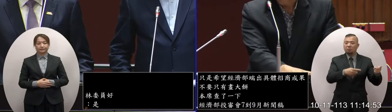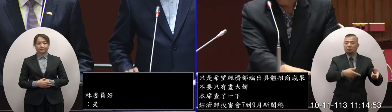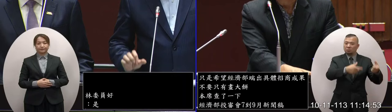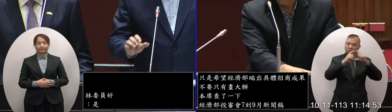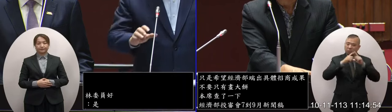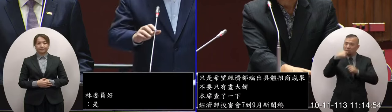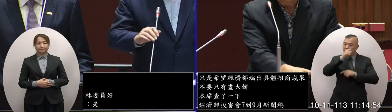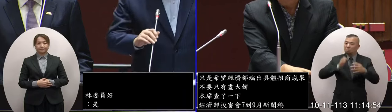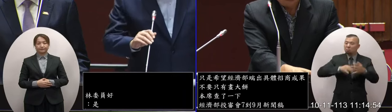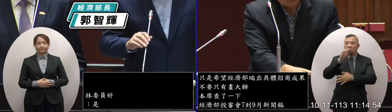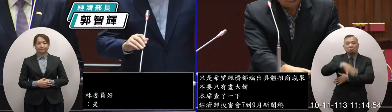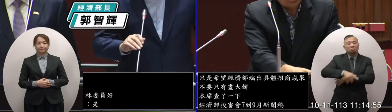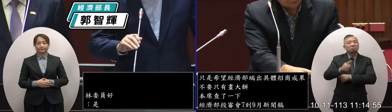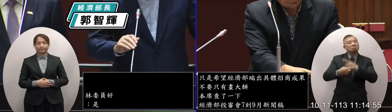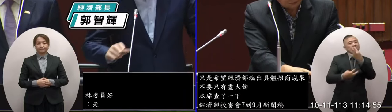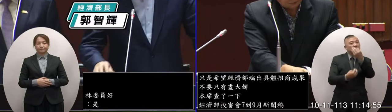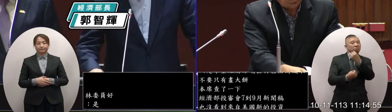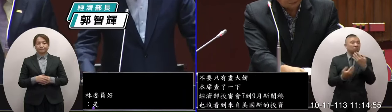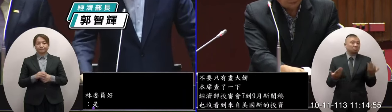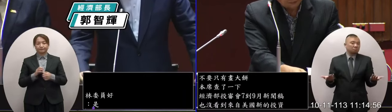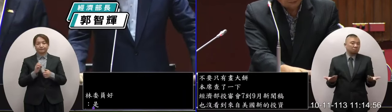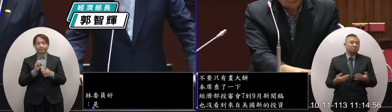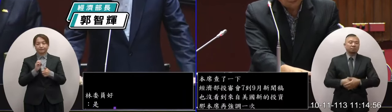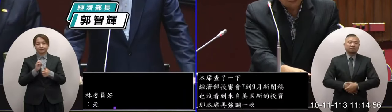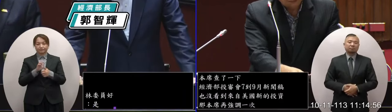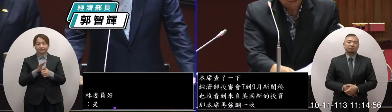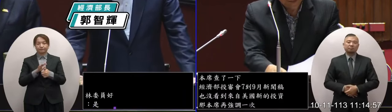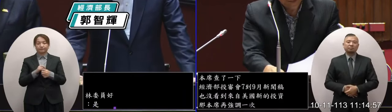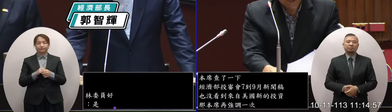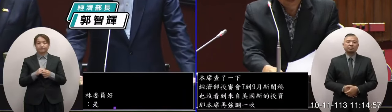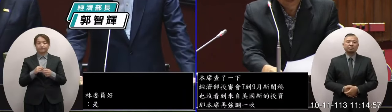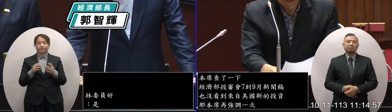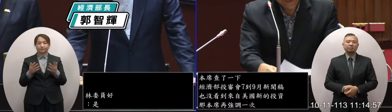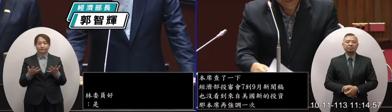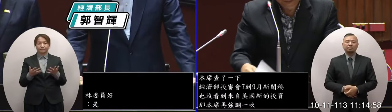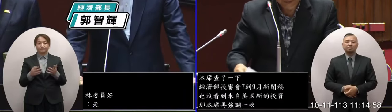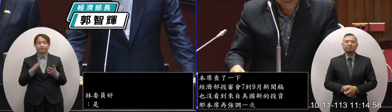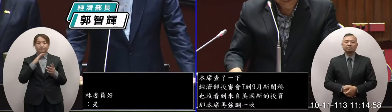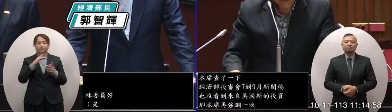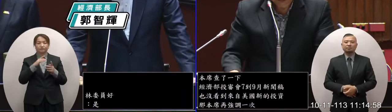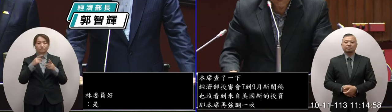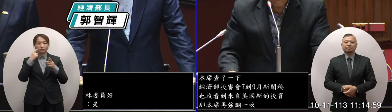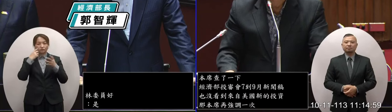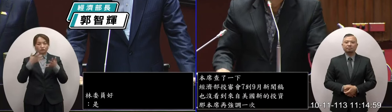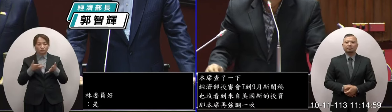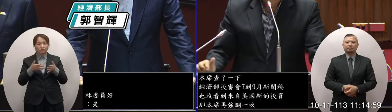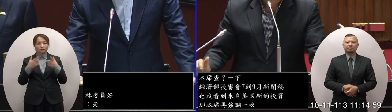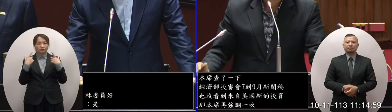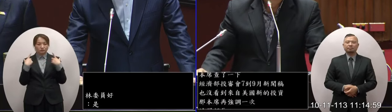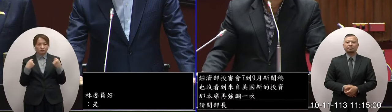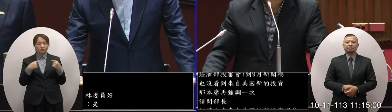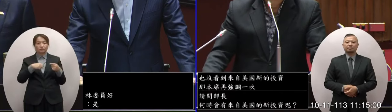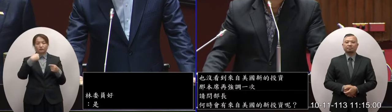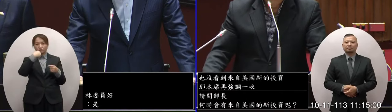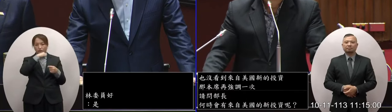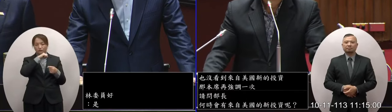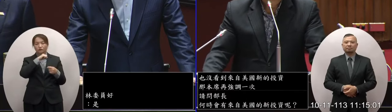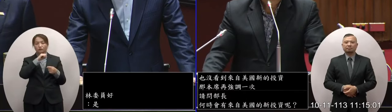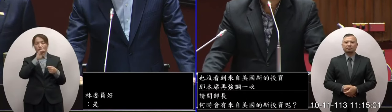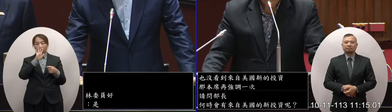呢？ 报告委员哈，我们大概就是去强化啊，原本在台